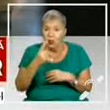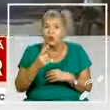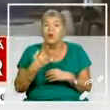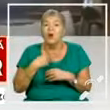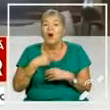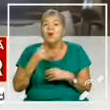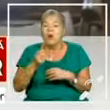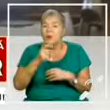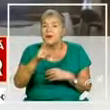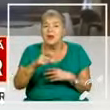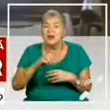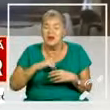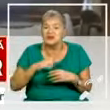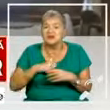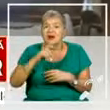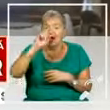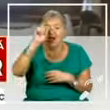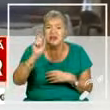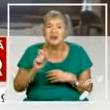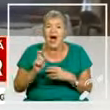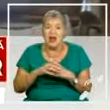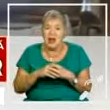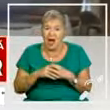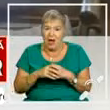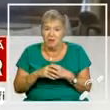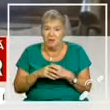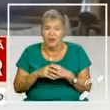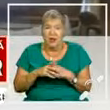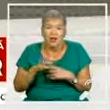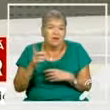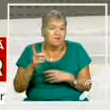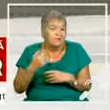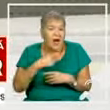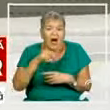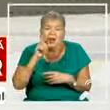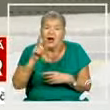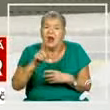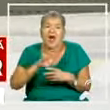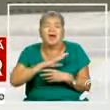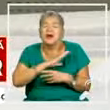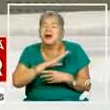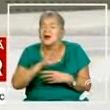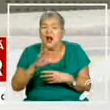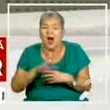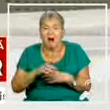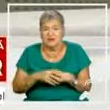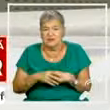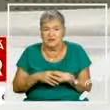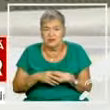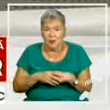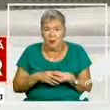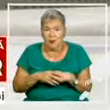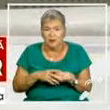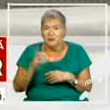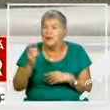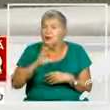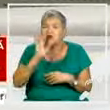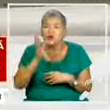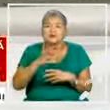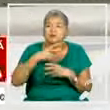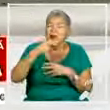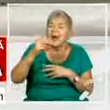ei este în Italia, este la Milano. Este practic cel mai grav, cu starea critică, dintre cei care au